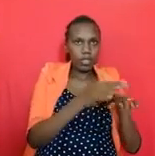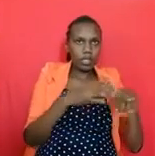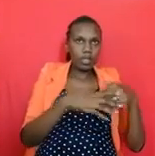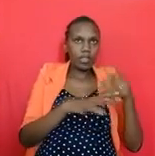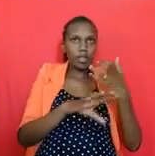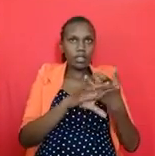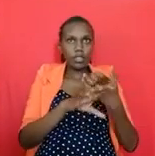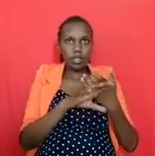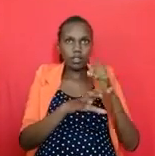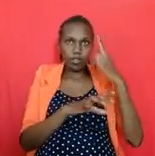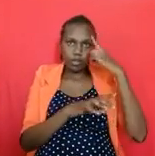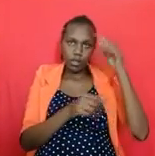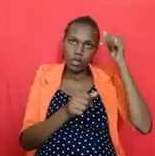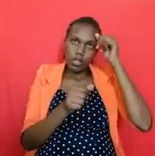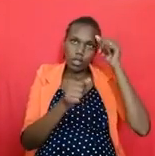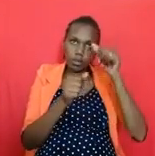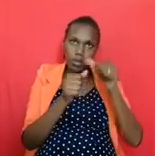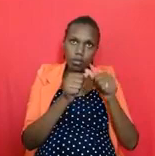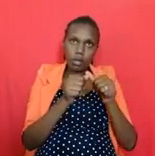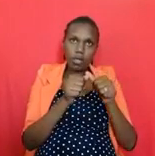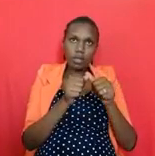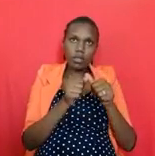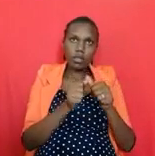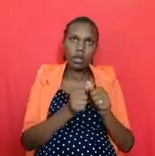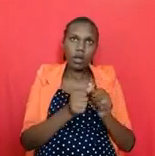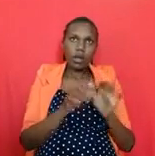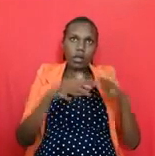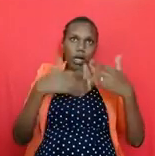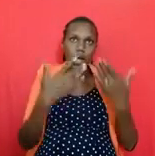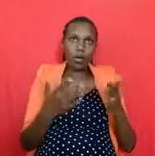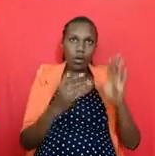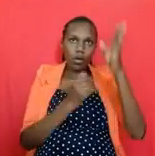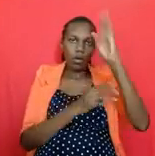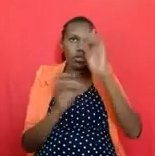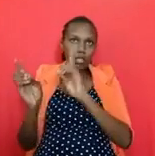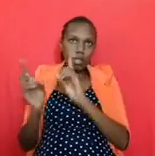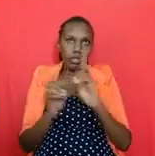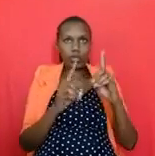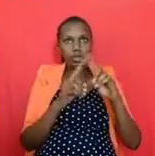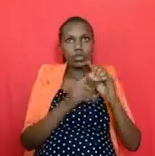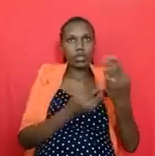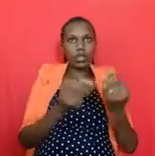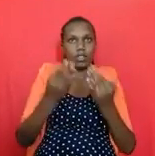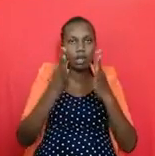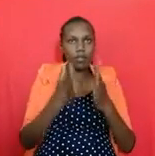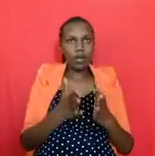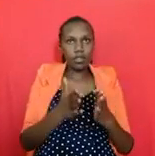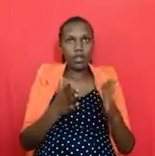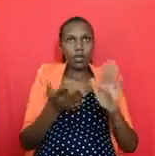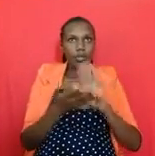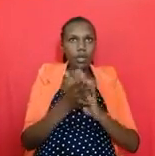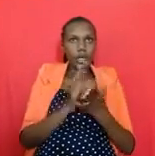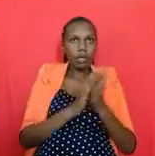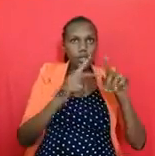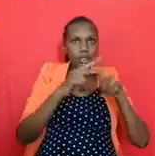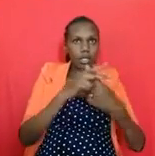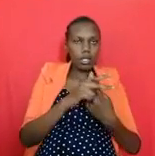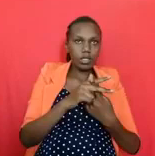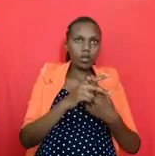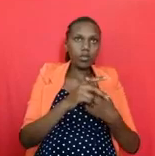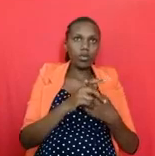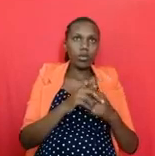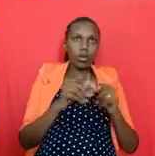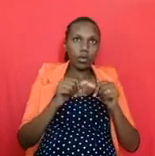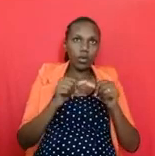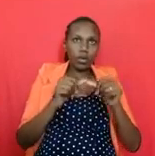ria kiririkano kia uria Ngai ugwikira ndungata yaku ituike kiambiriria gia gutwarana